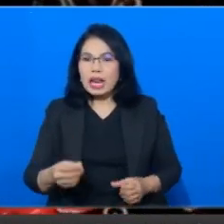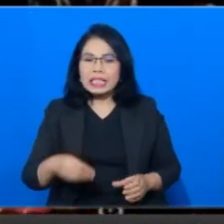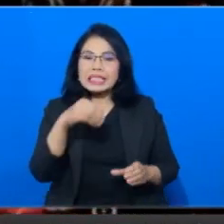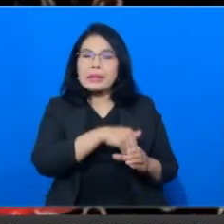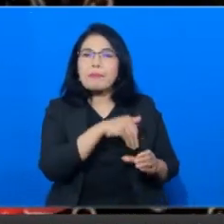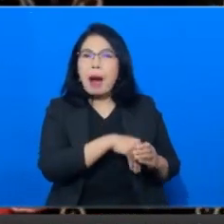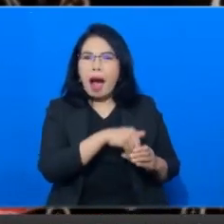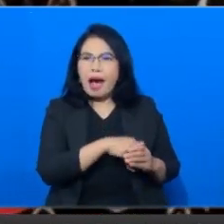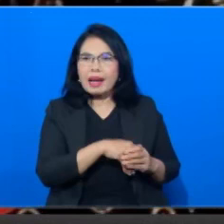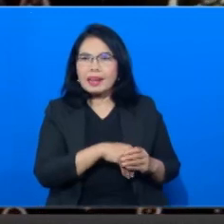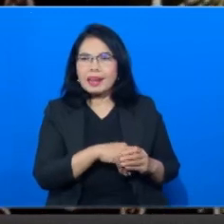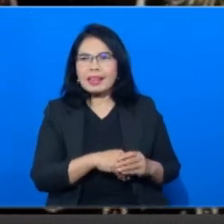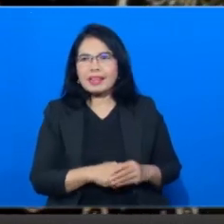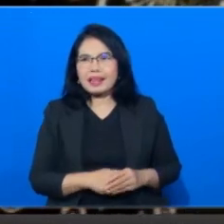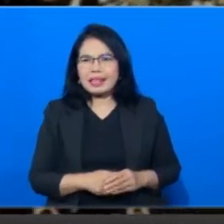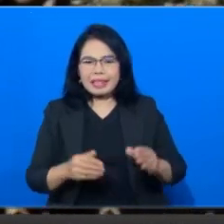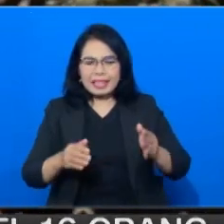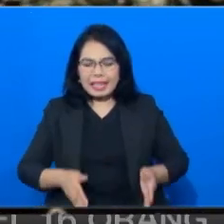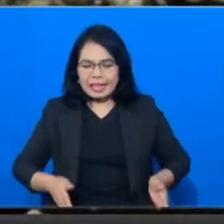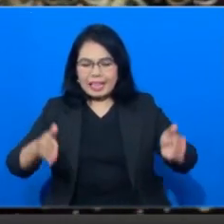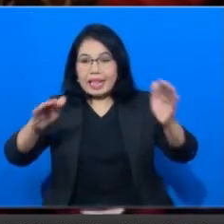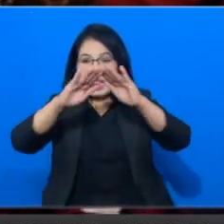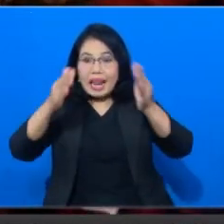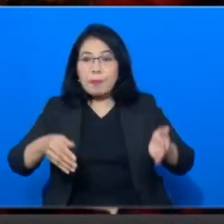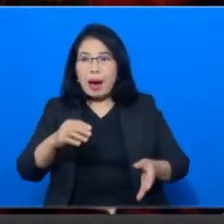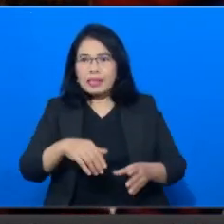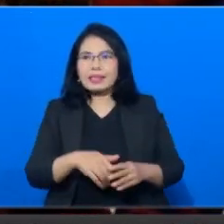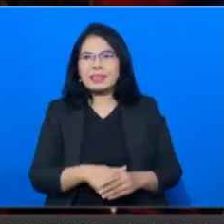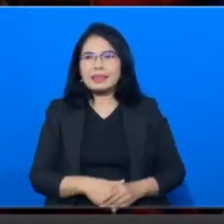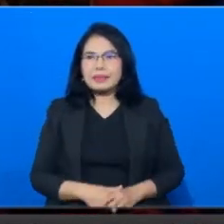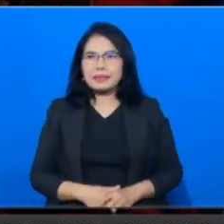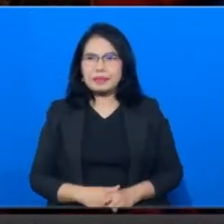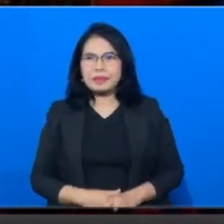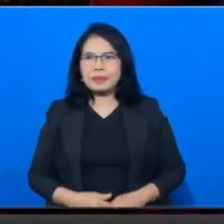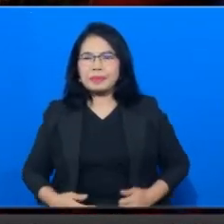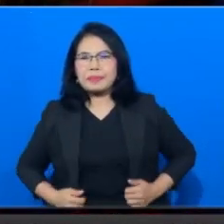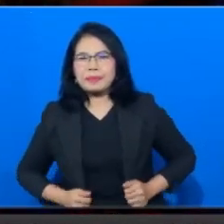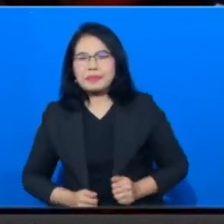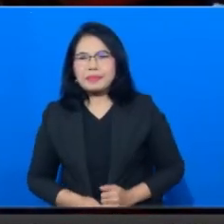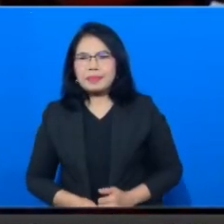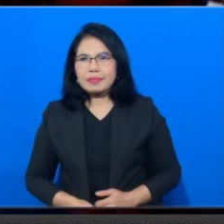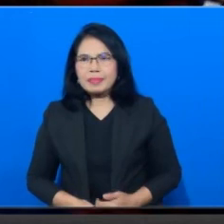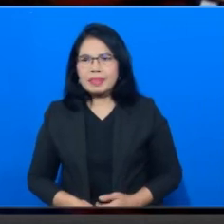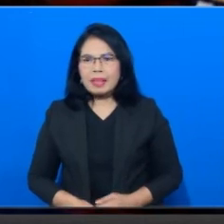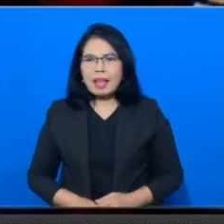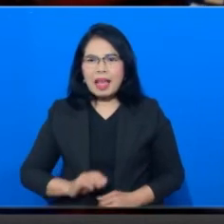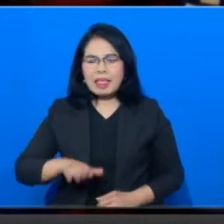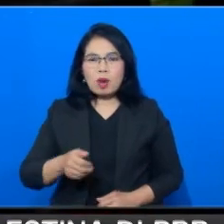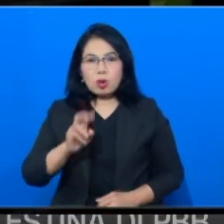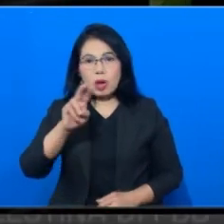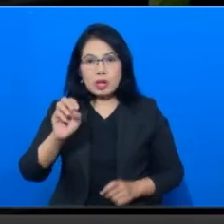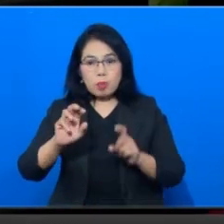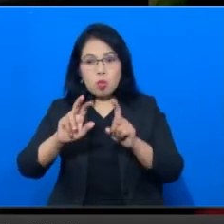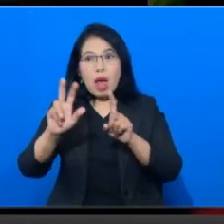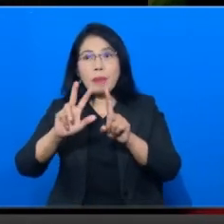Agar uangnya tidak rusak atau dimakan rayap, Ngatimah menaburkan kapur pewangi dan bawang putih. Dan pada 2018,